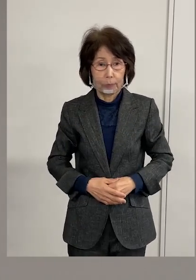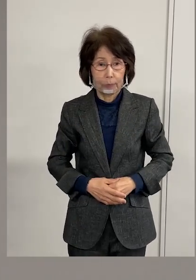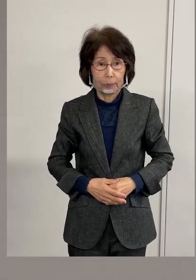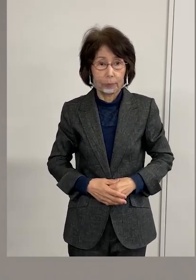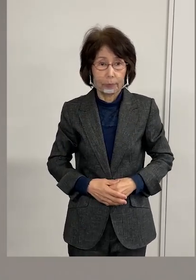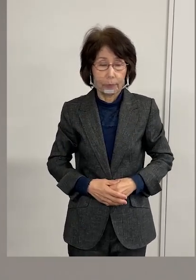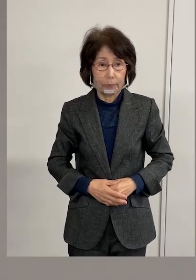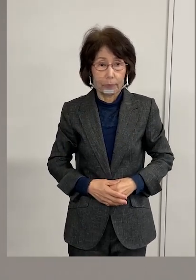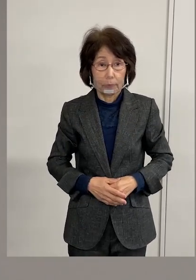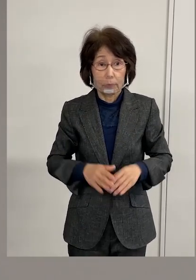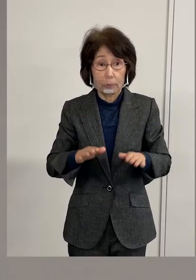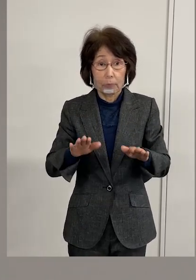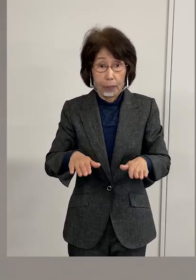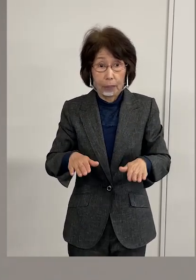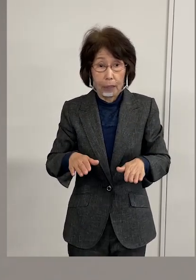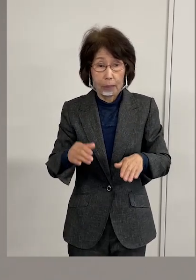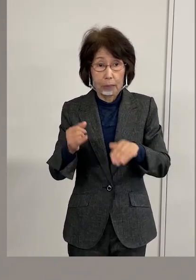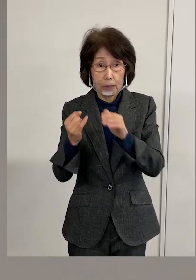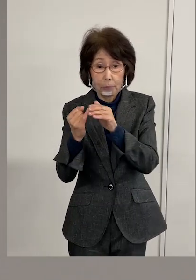また、現在